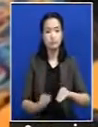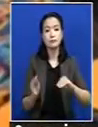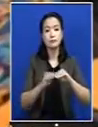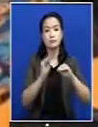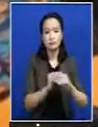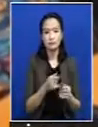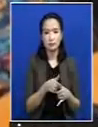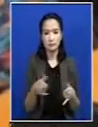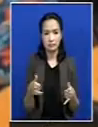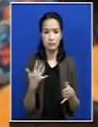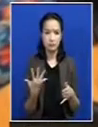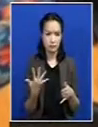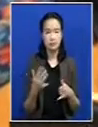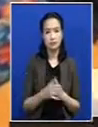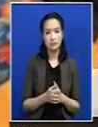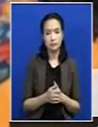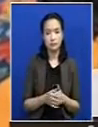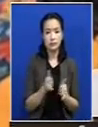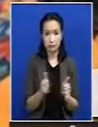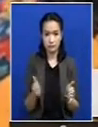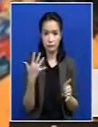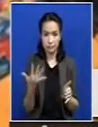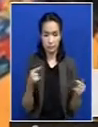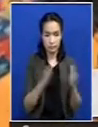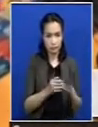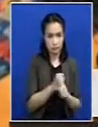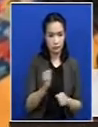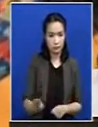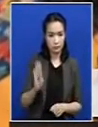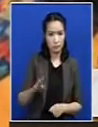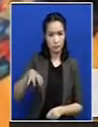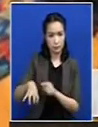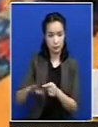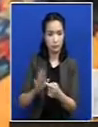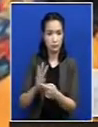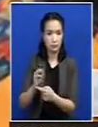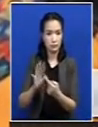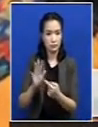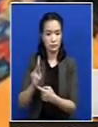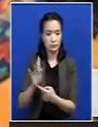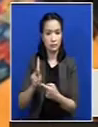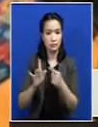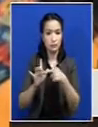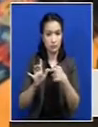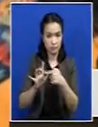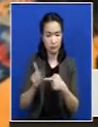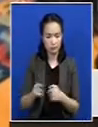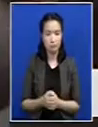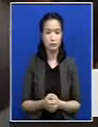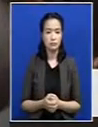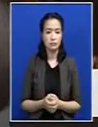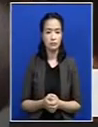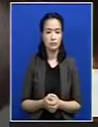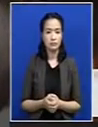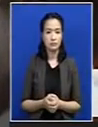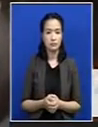ติม5รายด้วยกันทั้ง5รายมีทั้งพนักงานของบริษัทเมกาแพลเน็ตที่ทำสัญญาปรับปรุงระบบแล้วก็เ